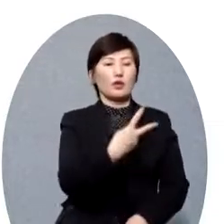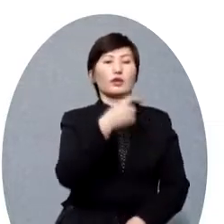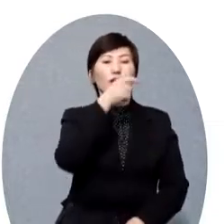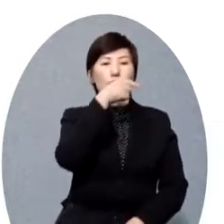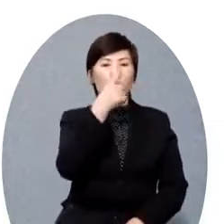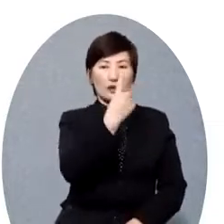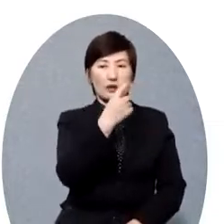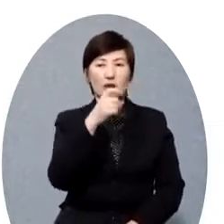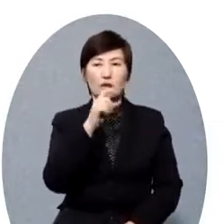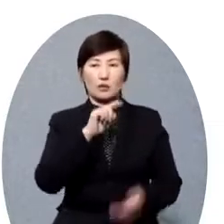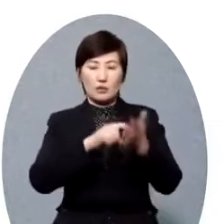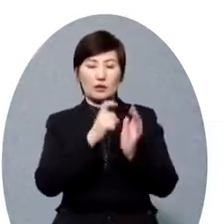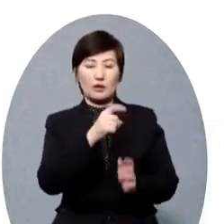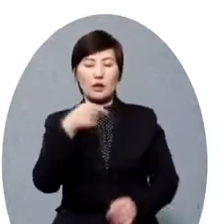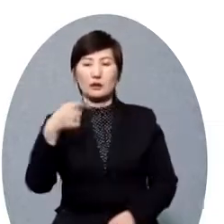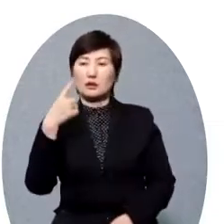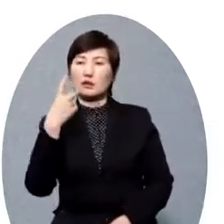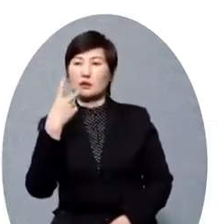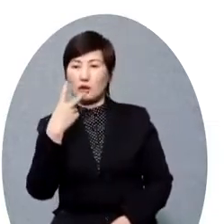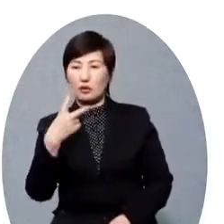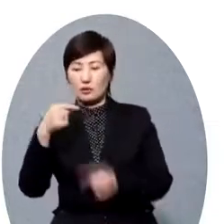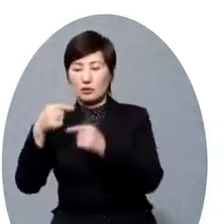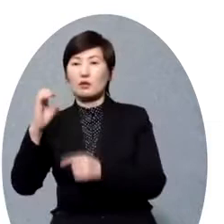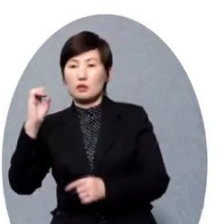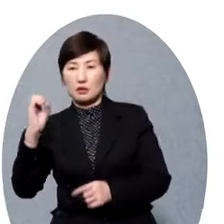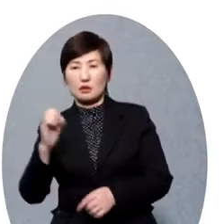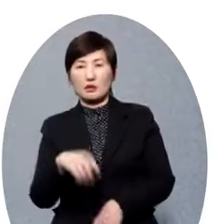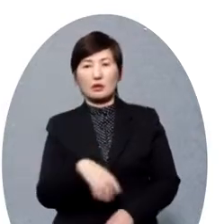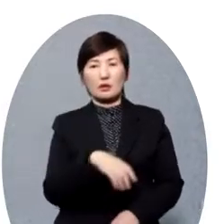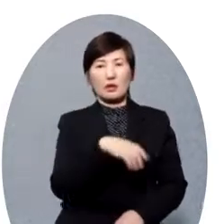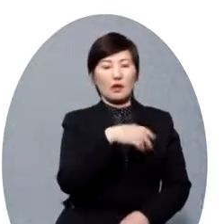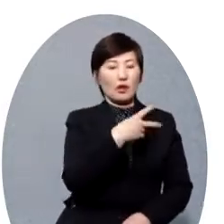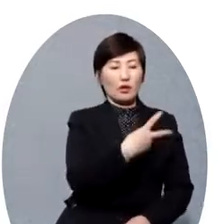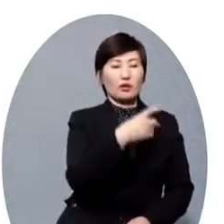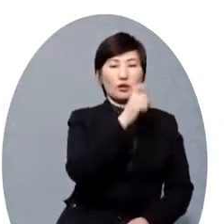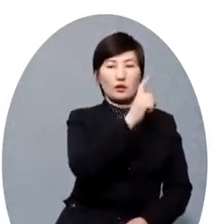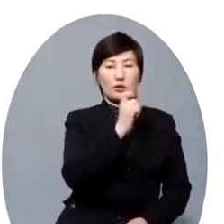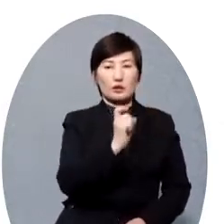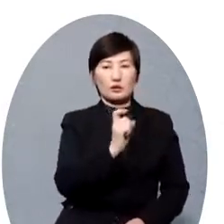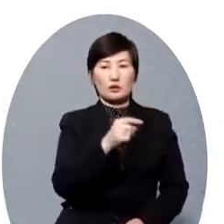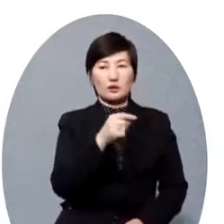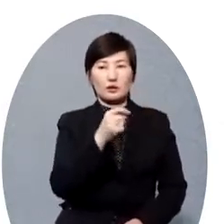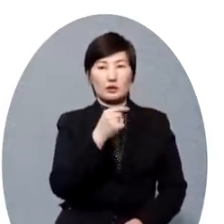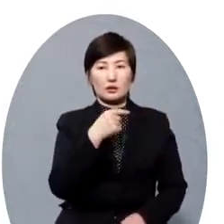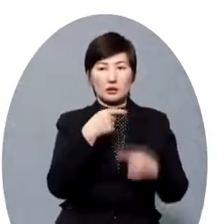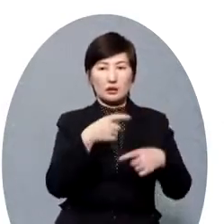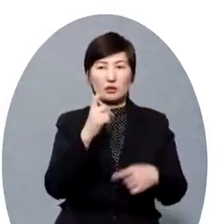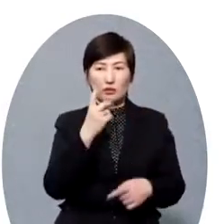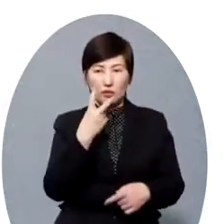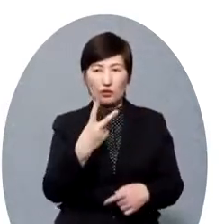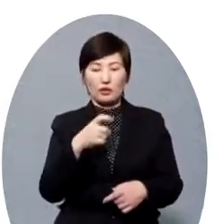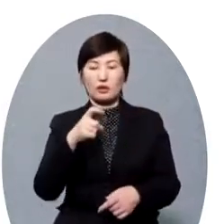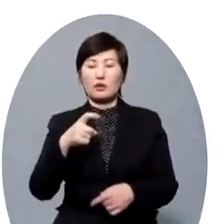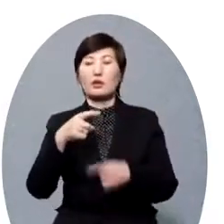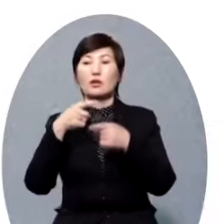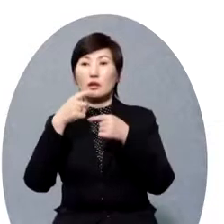2-ны 1-ийг үрчих нь x хасах нь 2 тэнцүү 0 гэдгээс 2-ны 1-ийг x тэнцүү 2, x тэнцүү 4, x